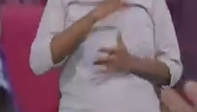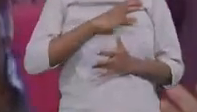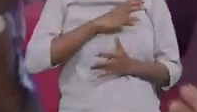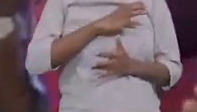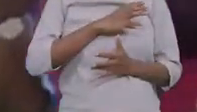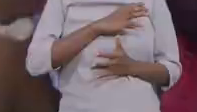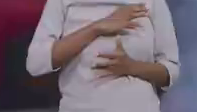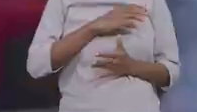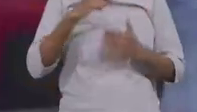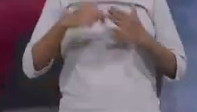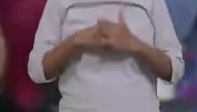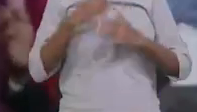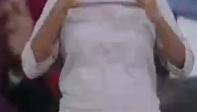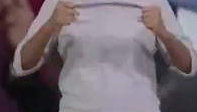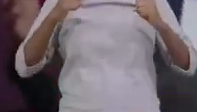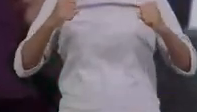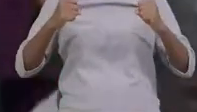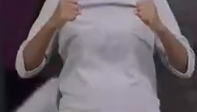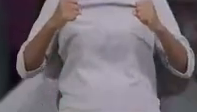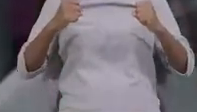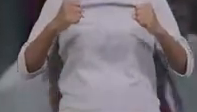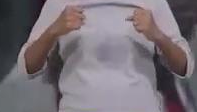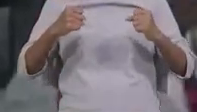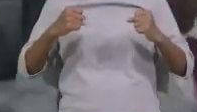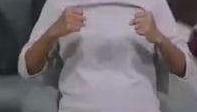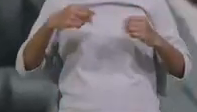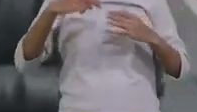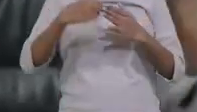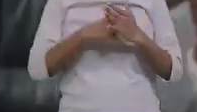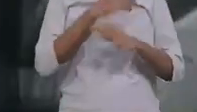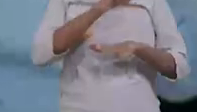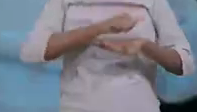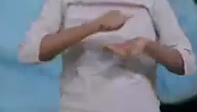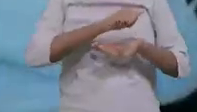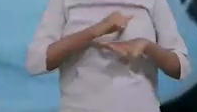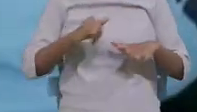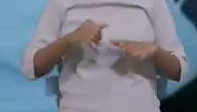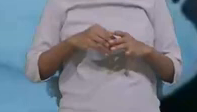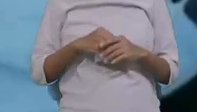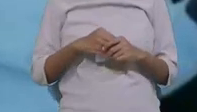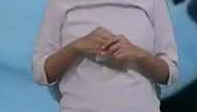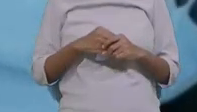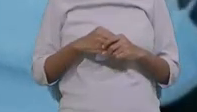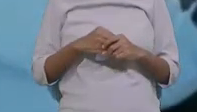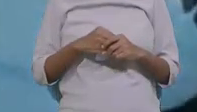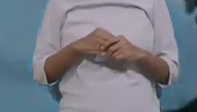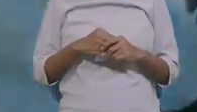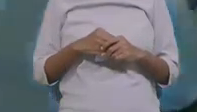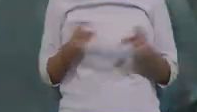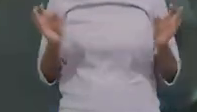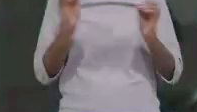nouveau courage, nouvelle puissance et nouvelle onction.